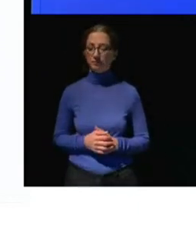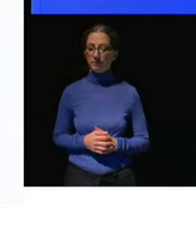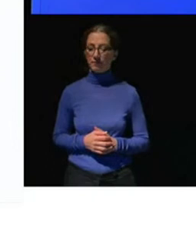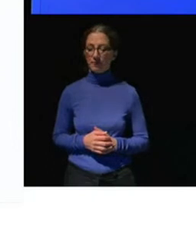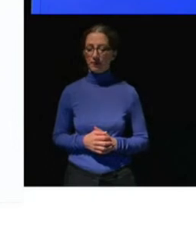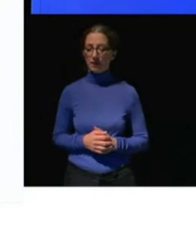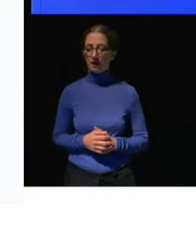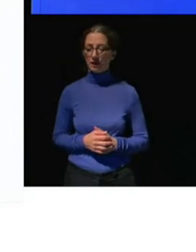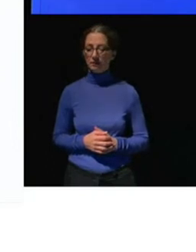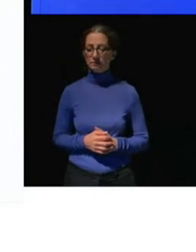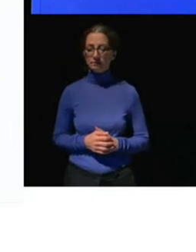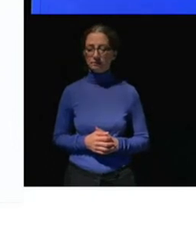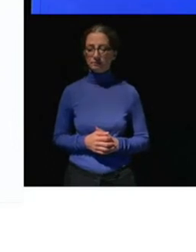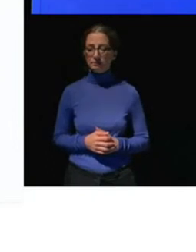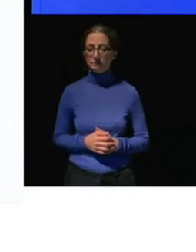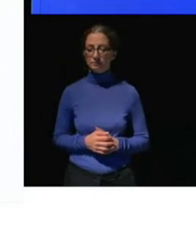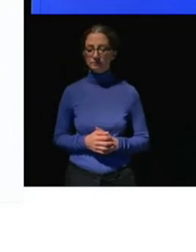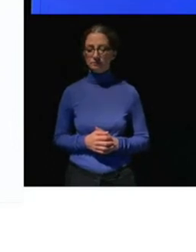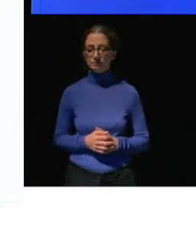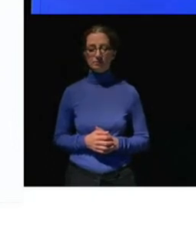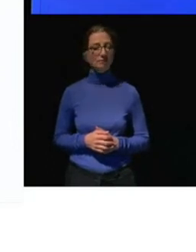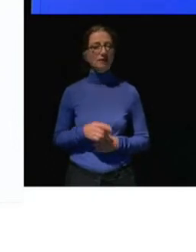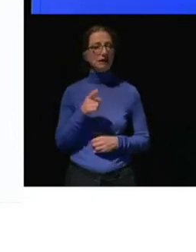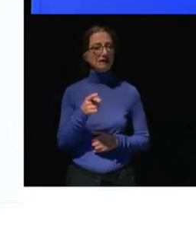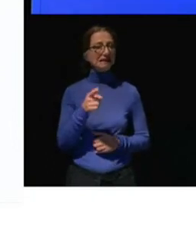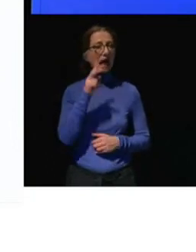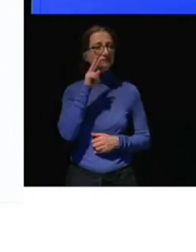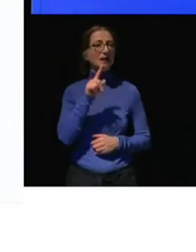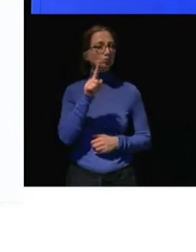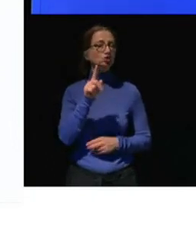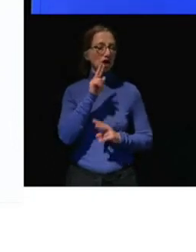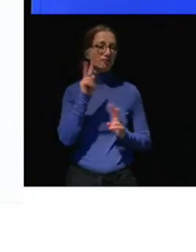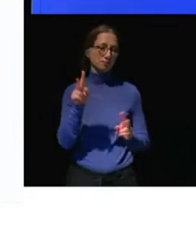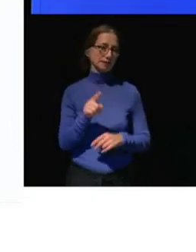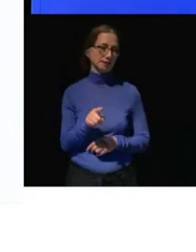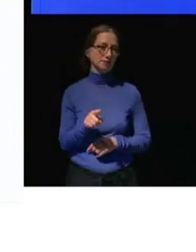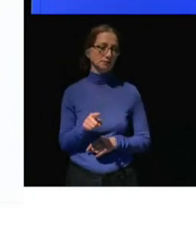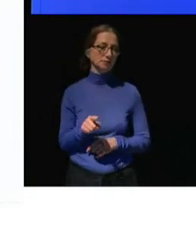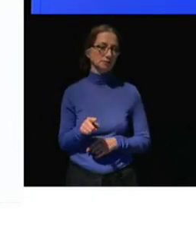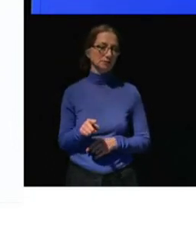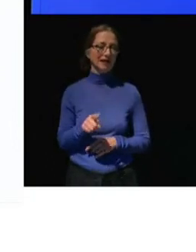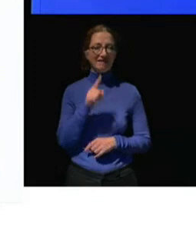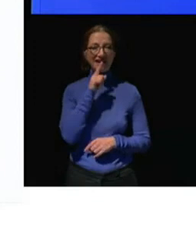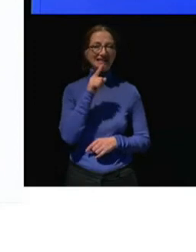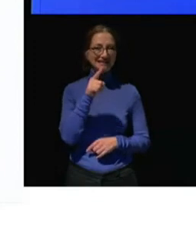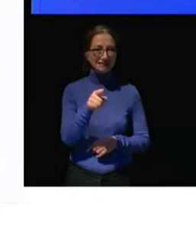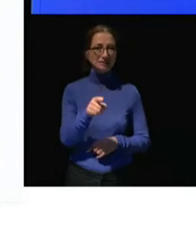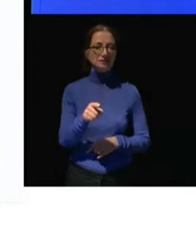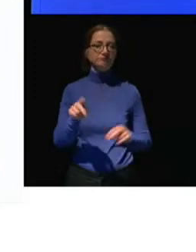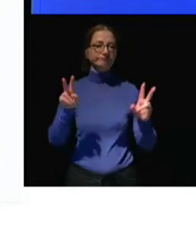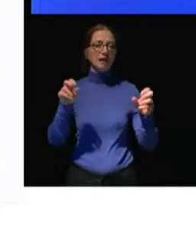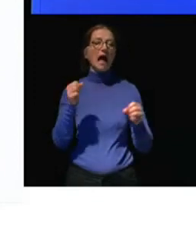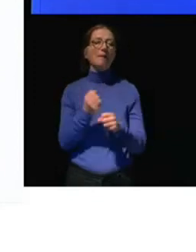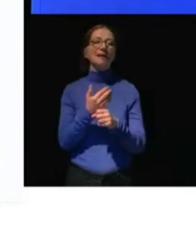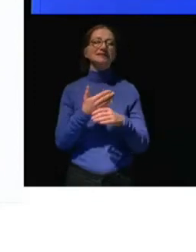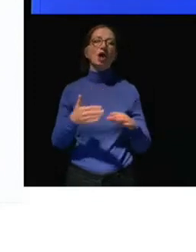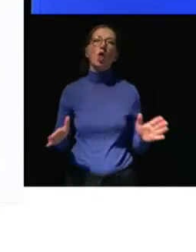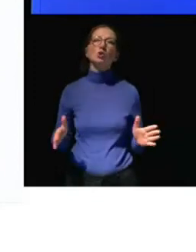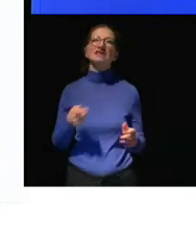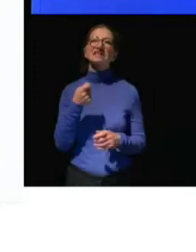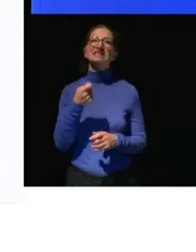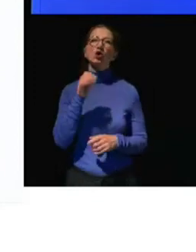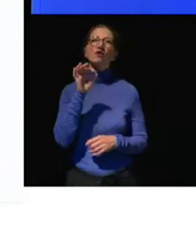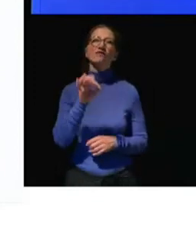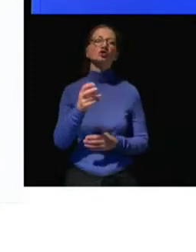Dieser Aspekt, das haben wir auch schon gehört, sollte unbedingt beachtet werden, wenn die, in Anführungsstrichen, Arbeitslosenversicherung für Selbstständige reformiert